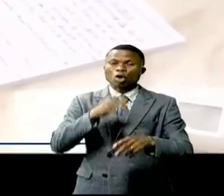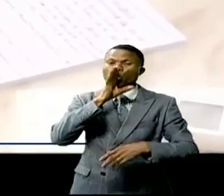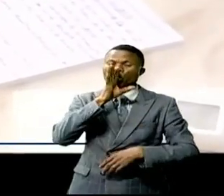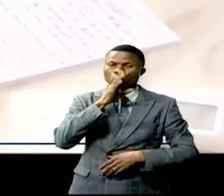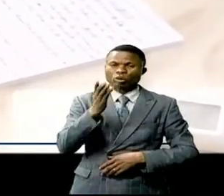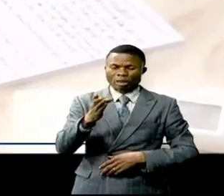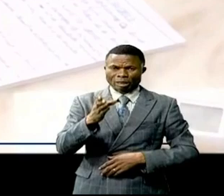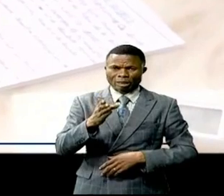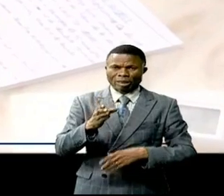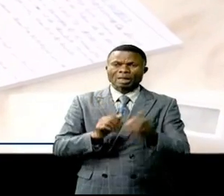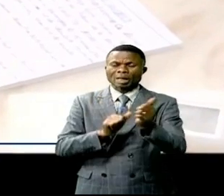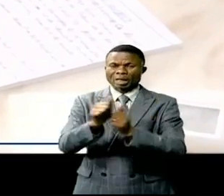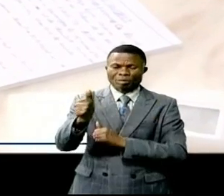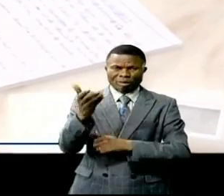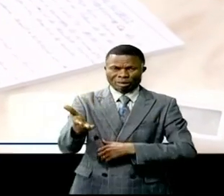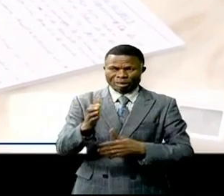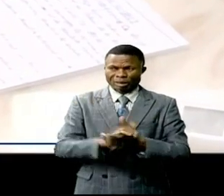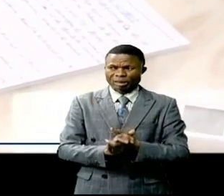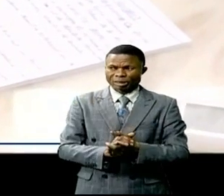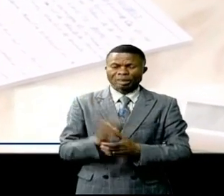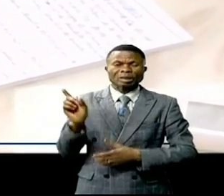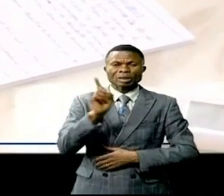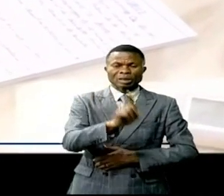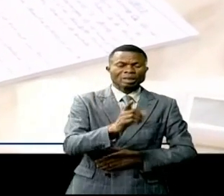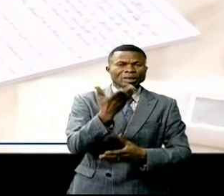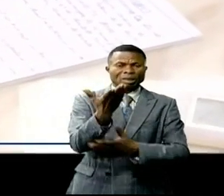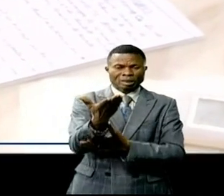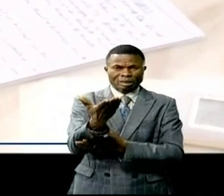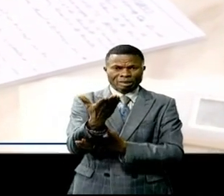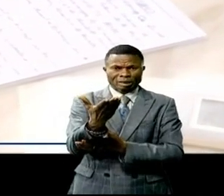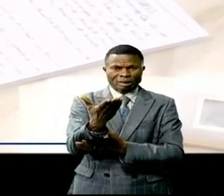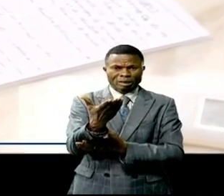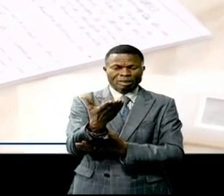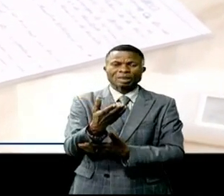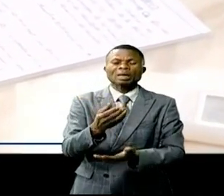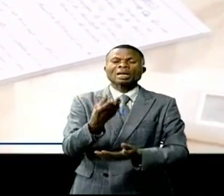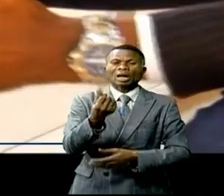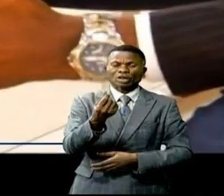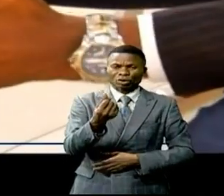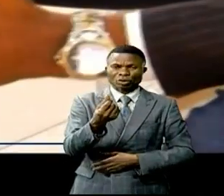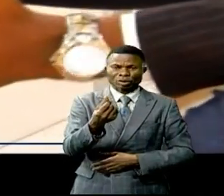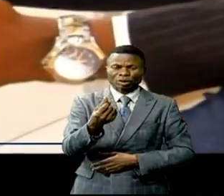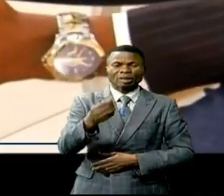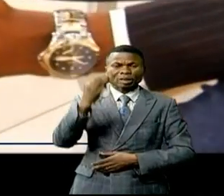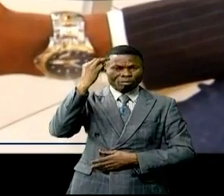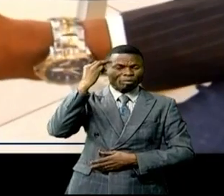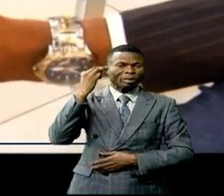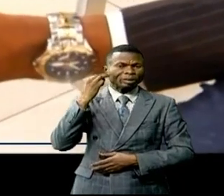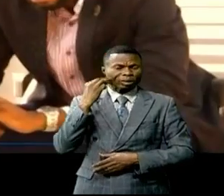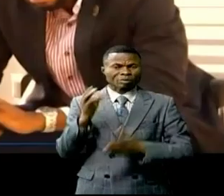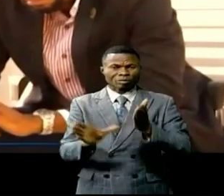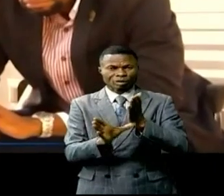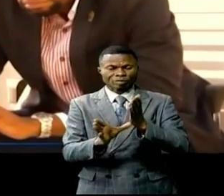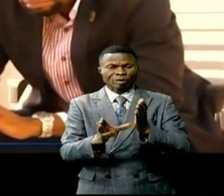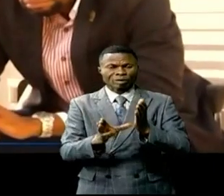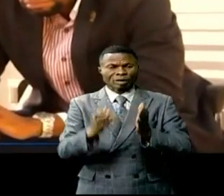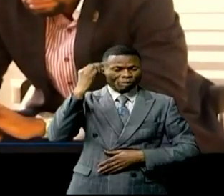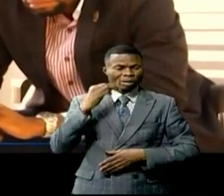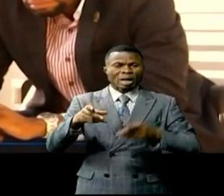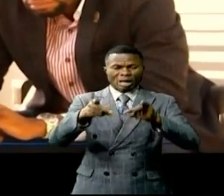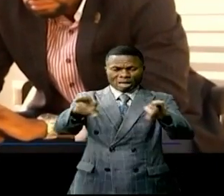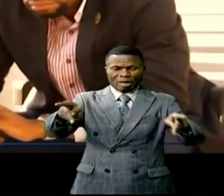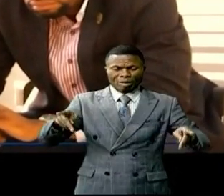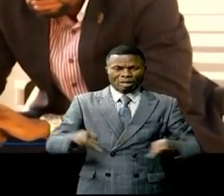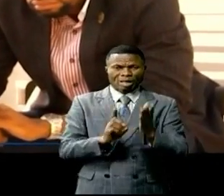barreau du Kasaï central. Était venu solliciter une aide financière auprès du VPM de l'environnement